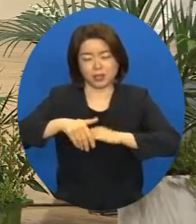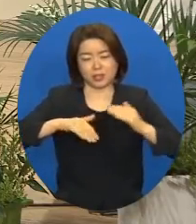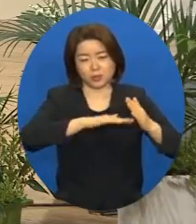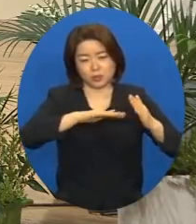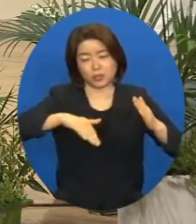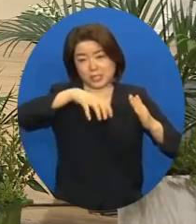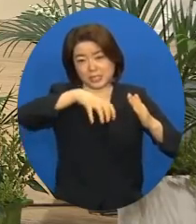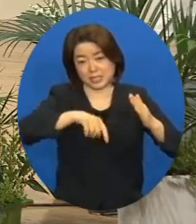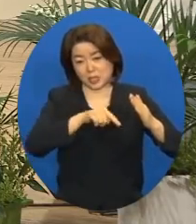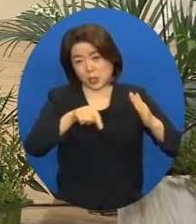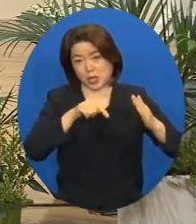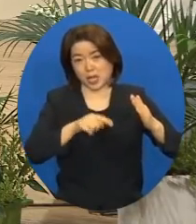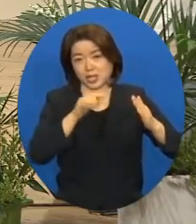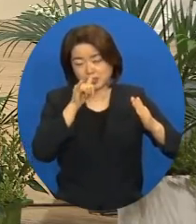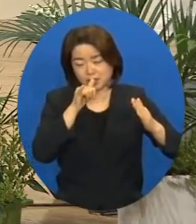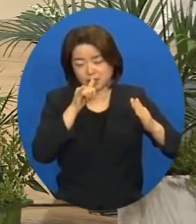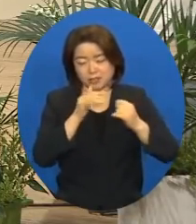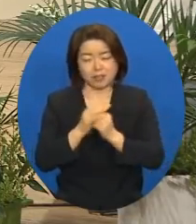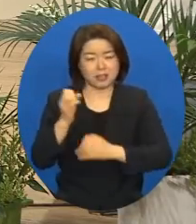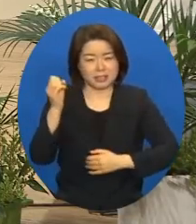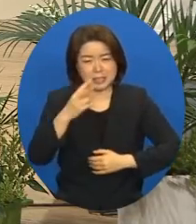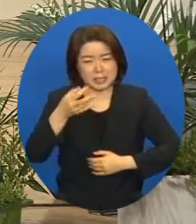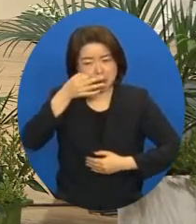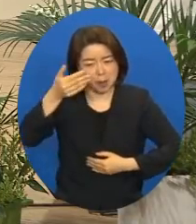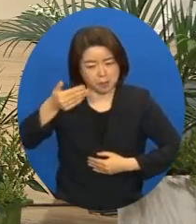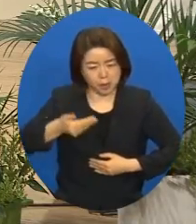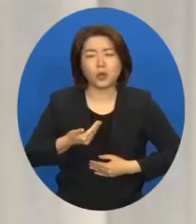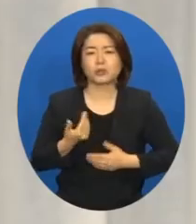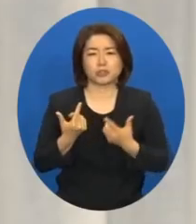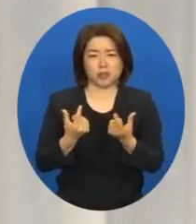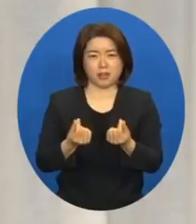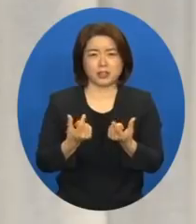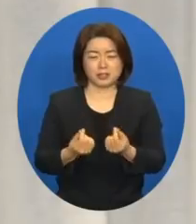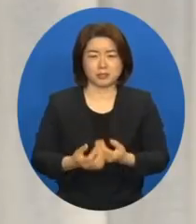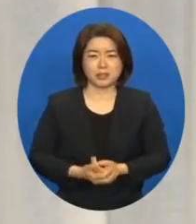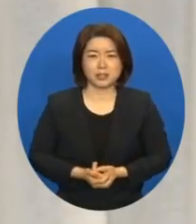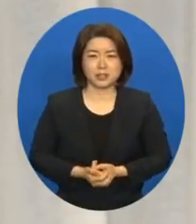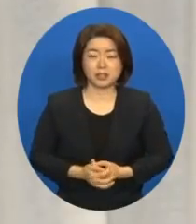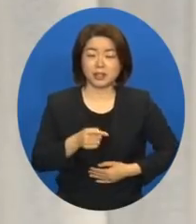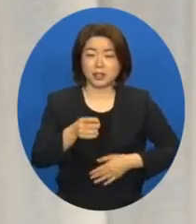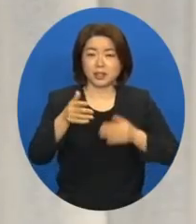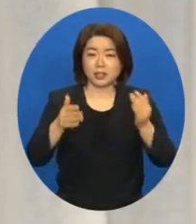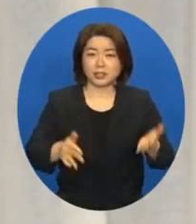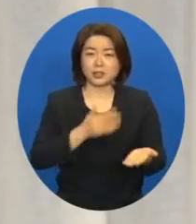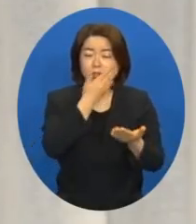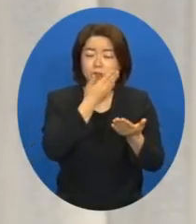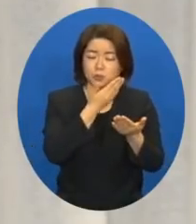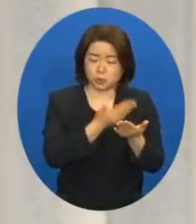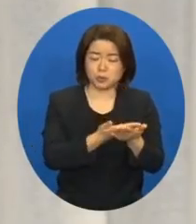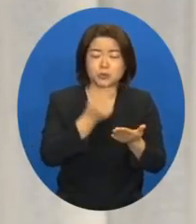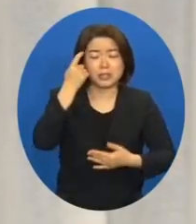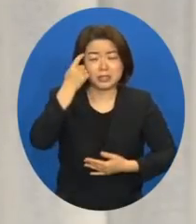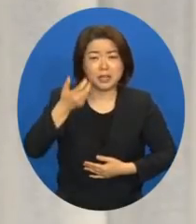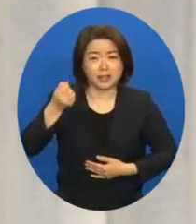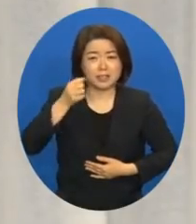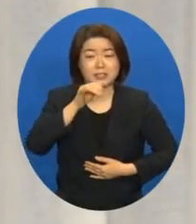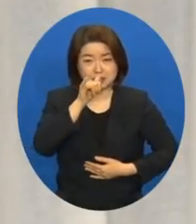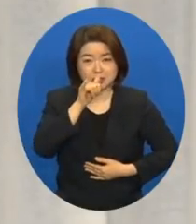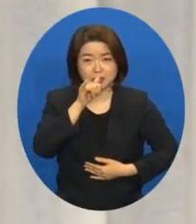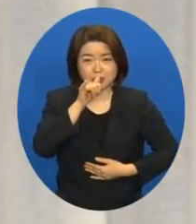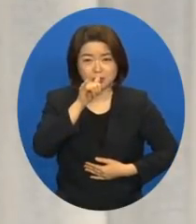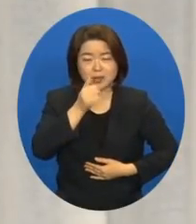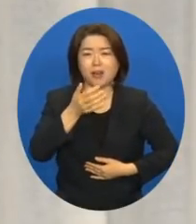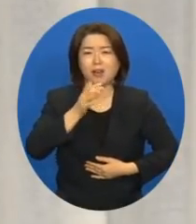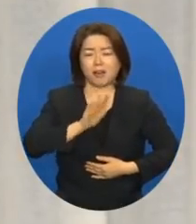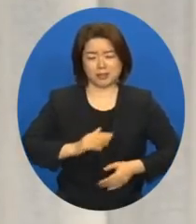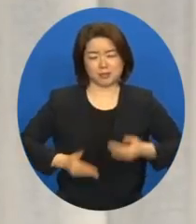있음을 이번 기회에 다시 한번 주님이 보여주시려고 하신 것 같습니다. 그동안에 소중하게는 여기면서도